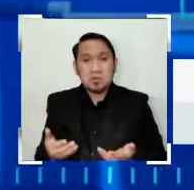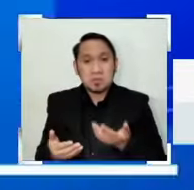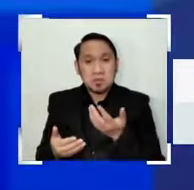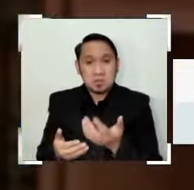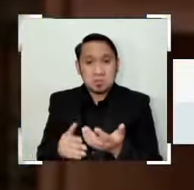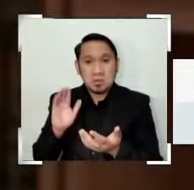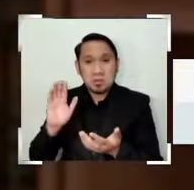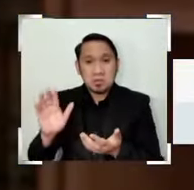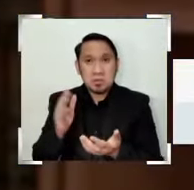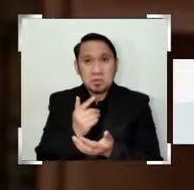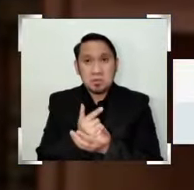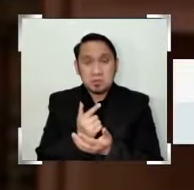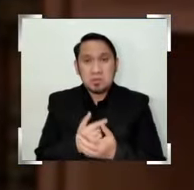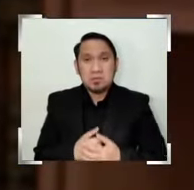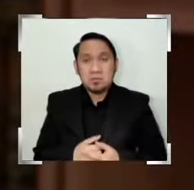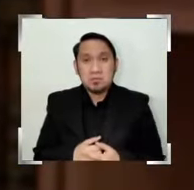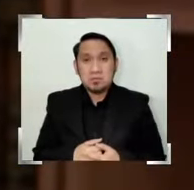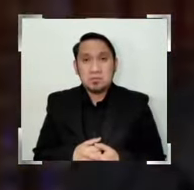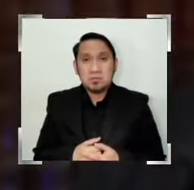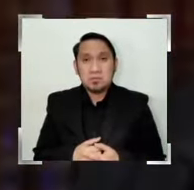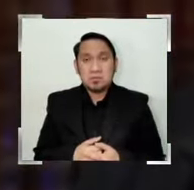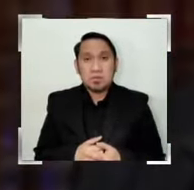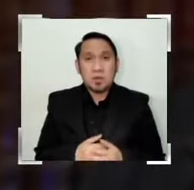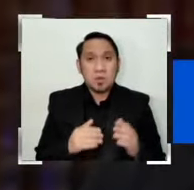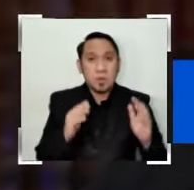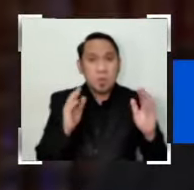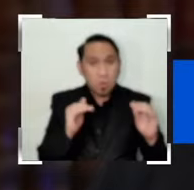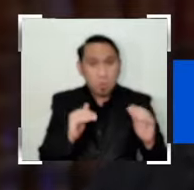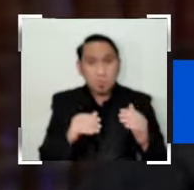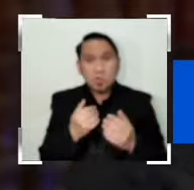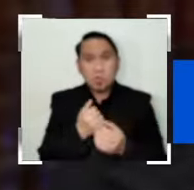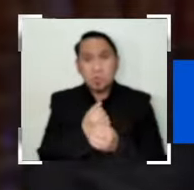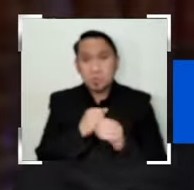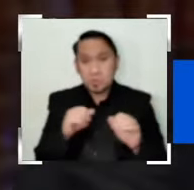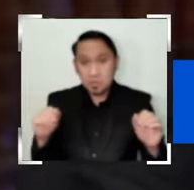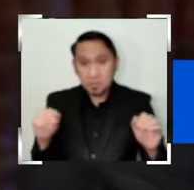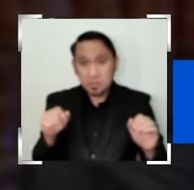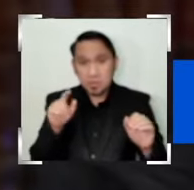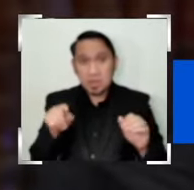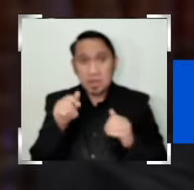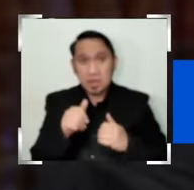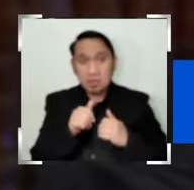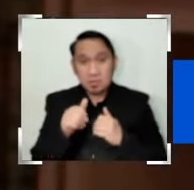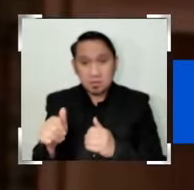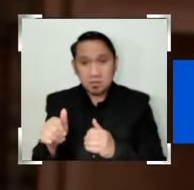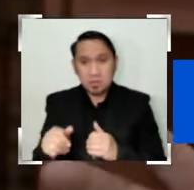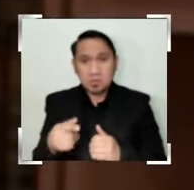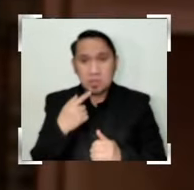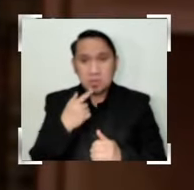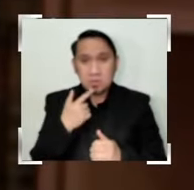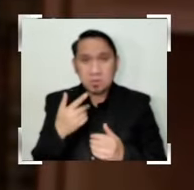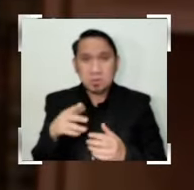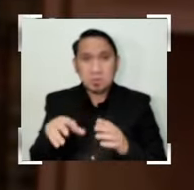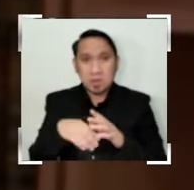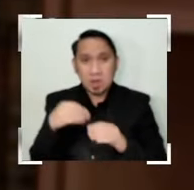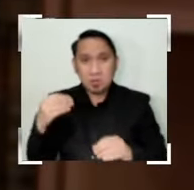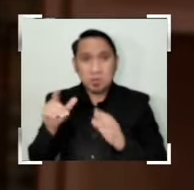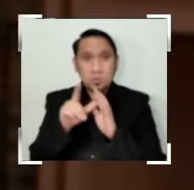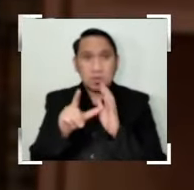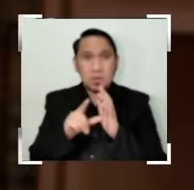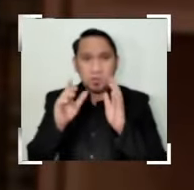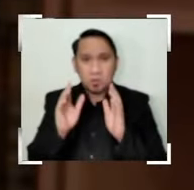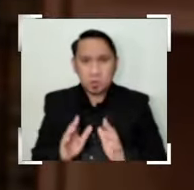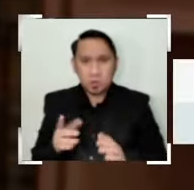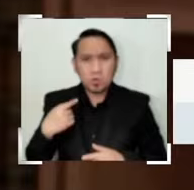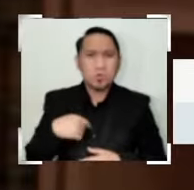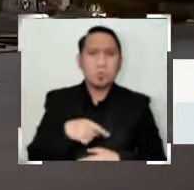baril. Sana lang yung safeguards ay i-follow. Well, ang report sa amin ay pinalabas lahat ng occupants, pati yung lawyers namin. Nagdadaka lang kami. Oo, bakit